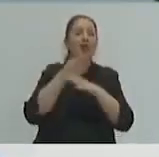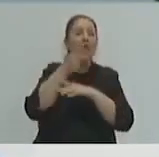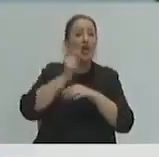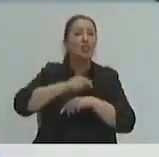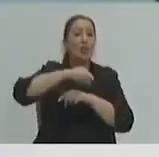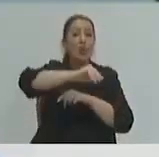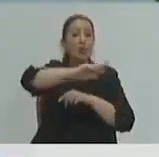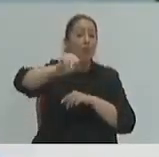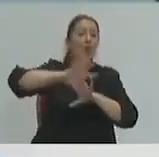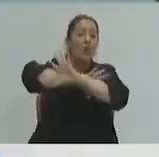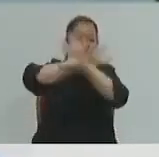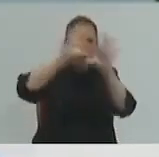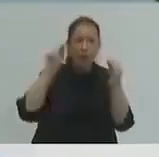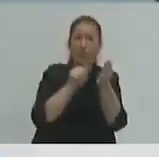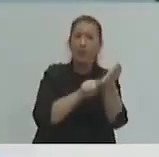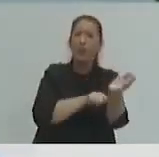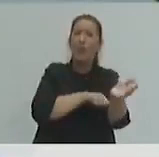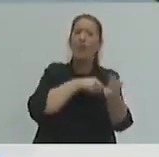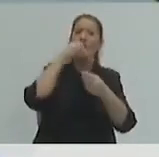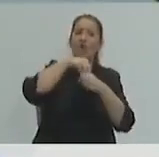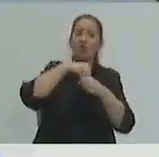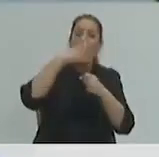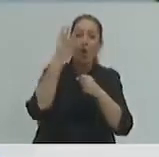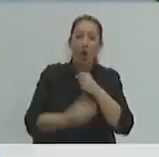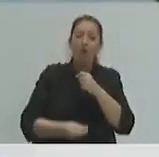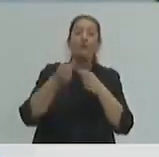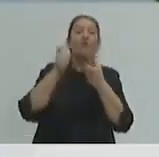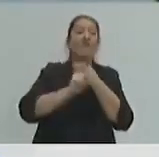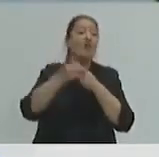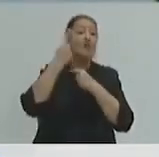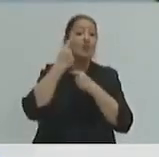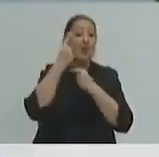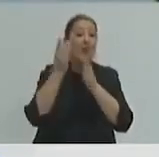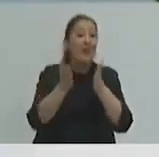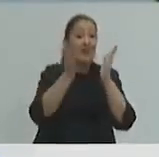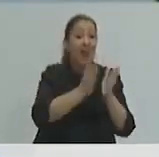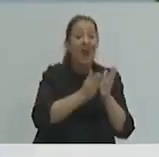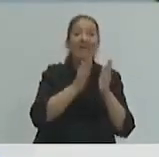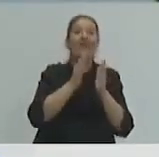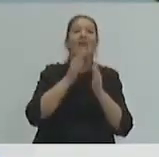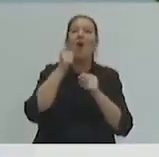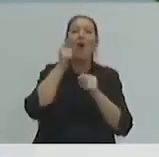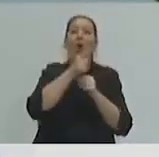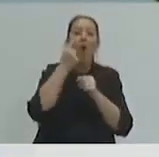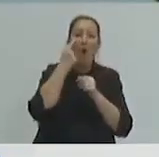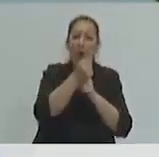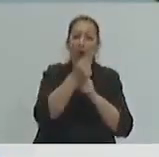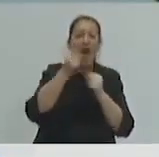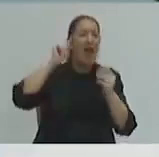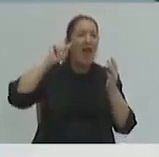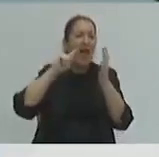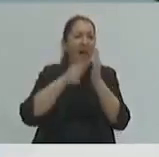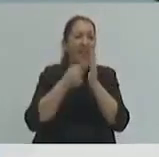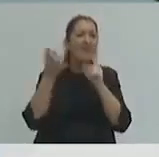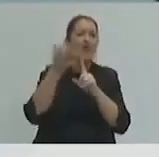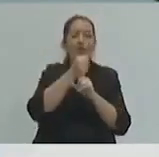toprakların bütün hücresinde yerini bulmuş ve cumhuriyet bir taraftan muasır medeniyetler hedefine ulaşmada AK